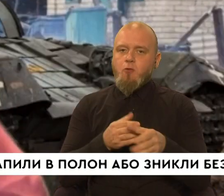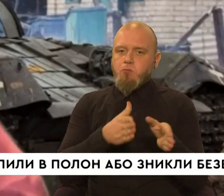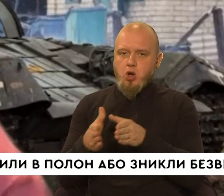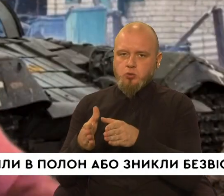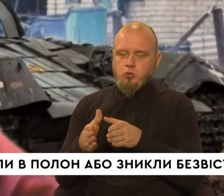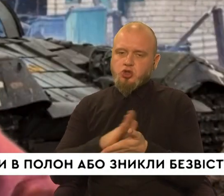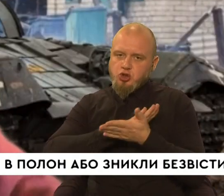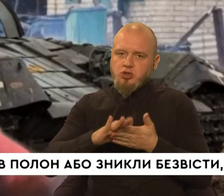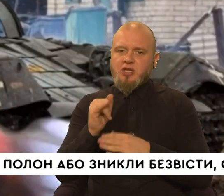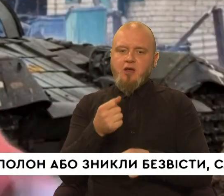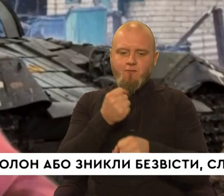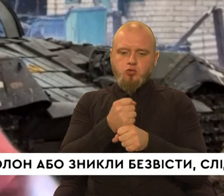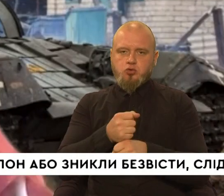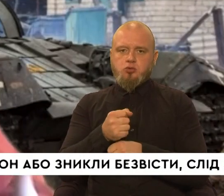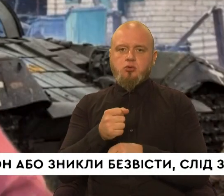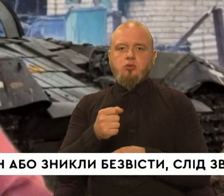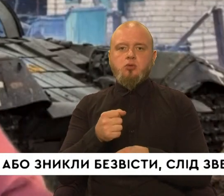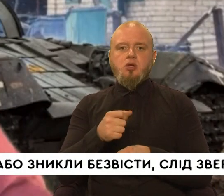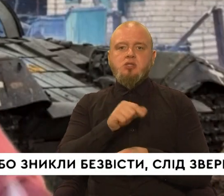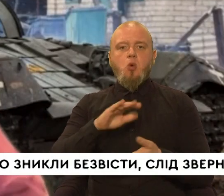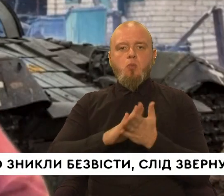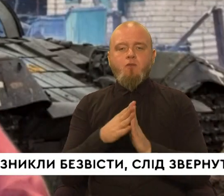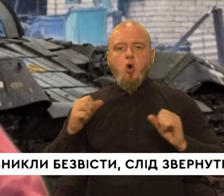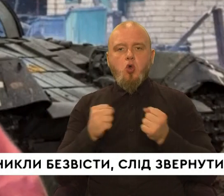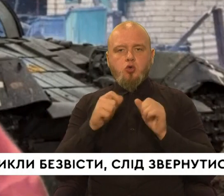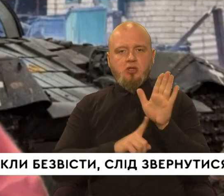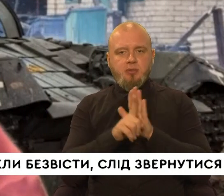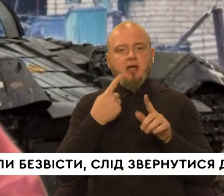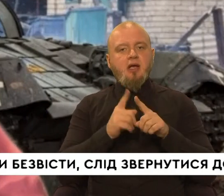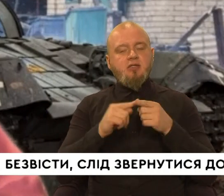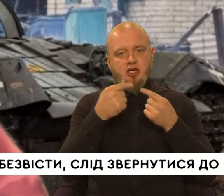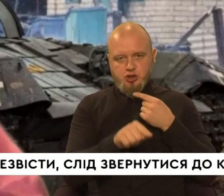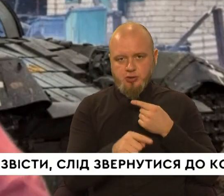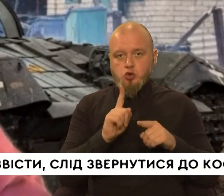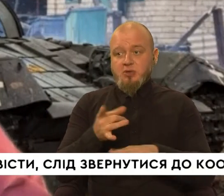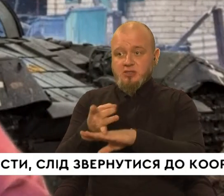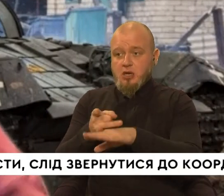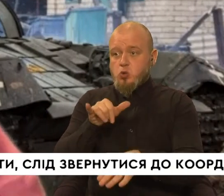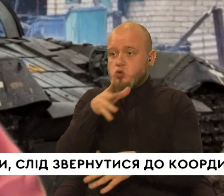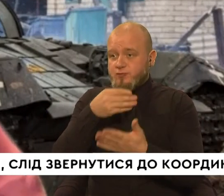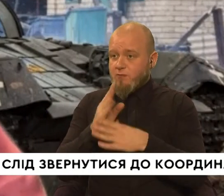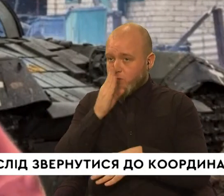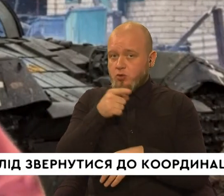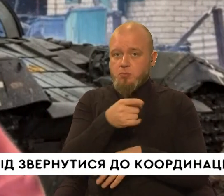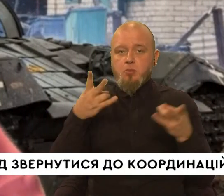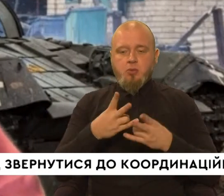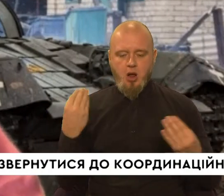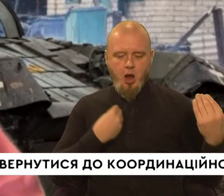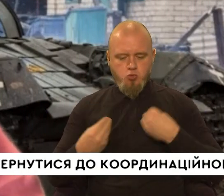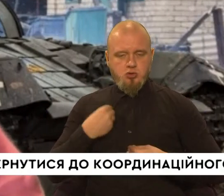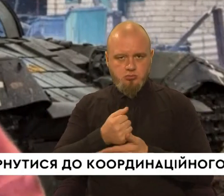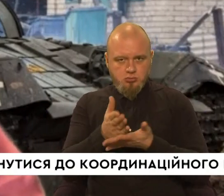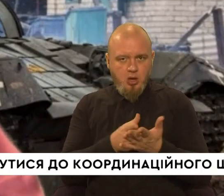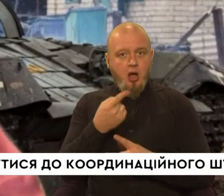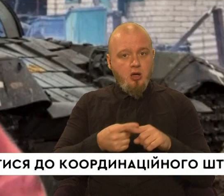порядку, чистою і функціональною за умов холодної температури. Це інше. Щоб стріляти у своїх ворогів, тобі потрібна амуніція. А